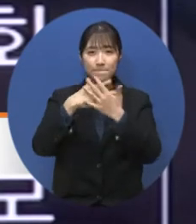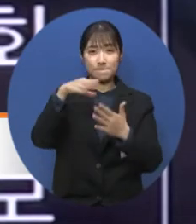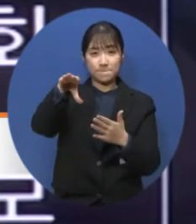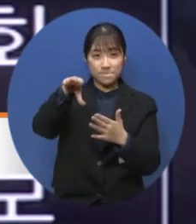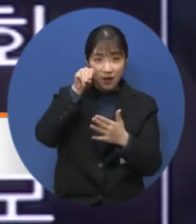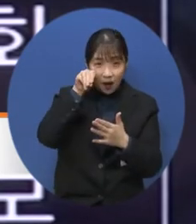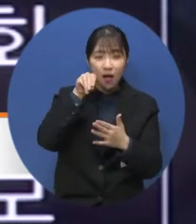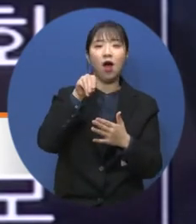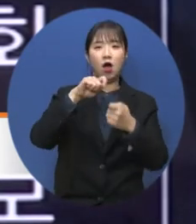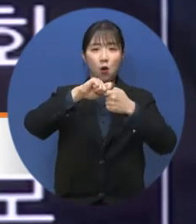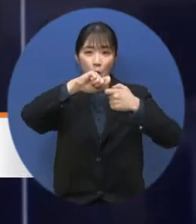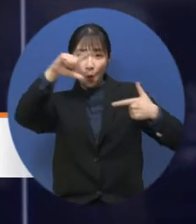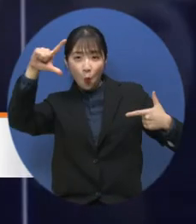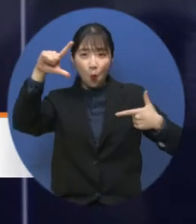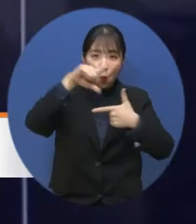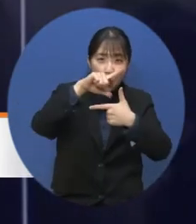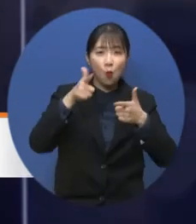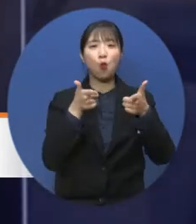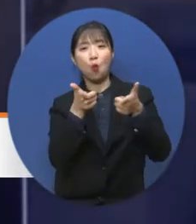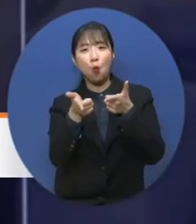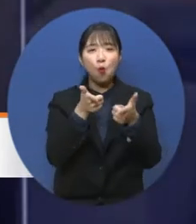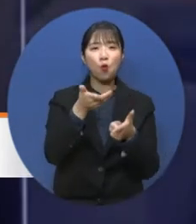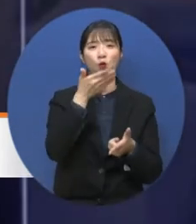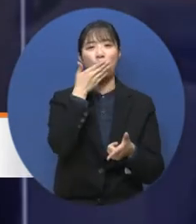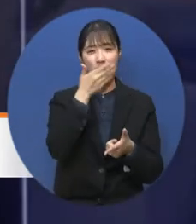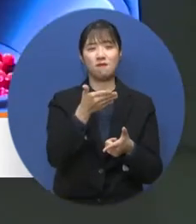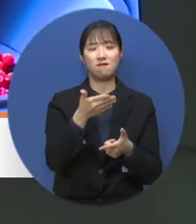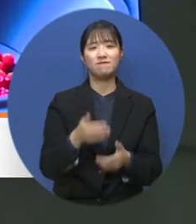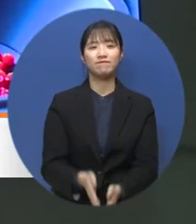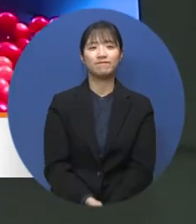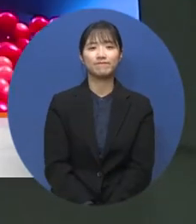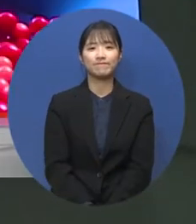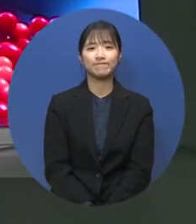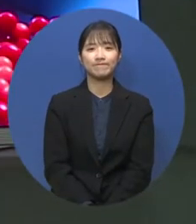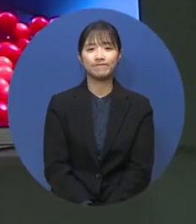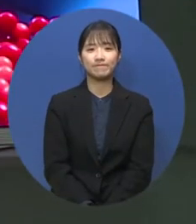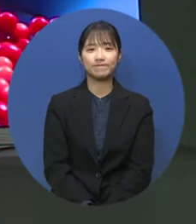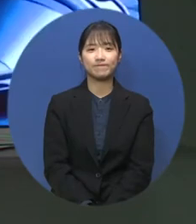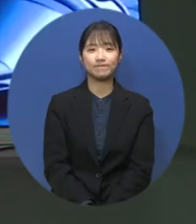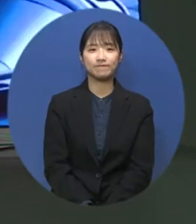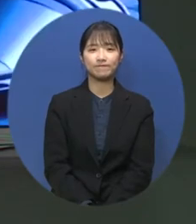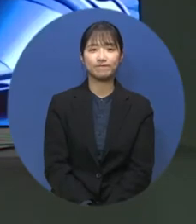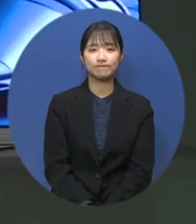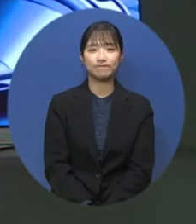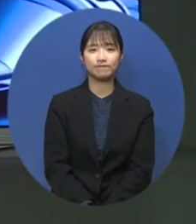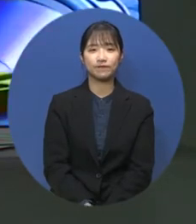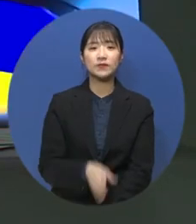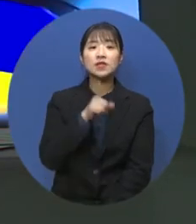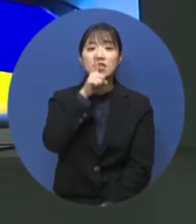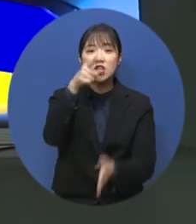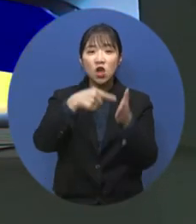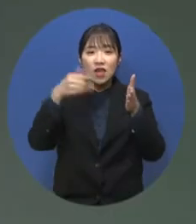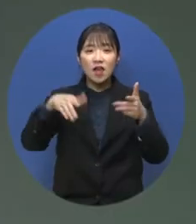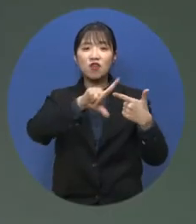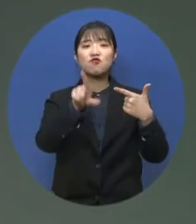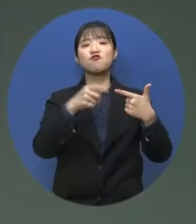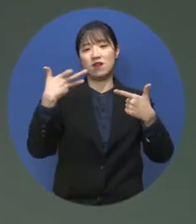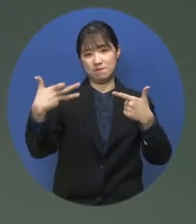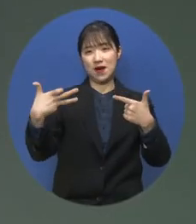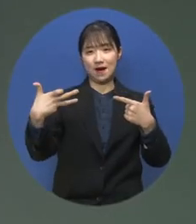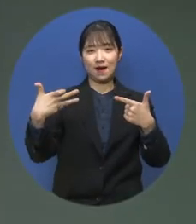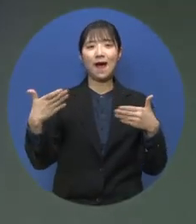별도의 확대 기능을 지원하는 등 향상된 접근성을 제공하고 있습니다. 신청 기간은 6월